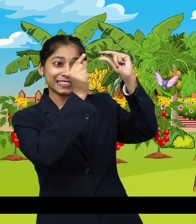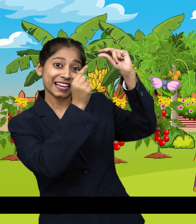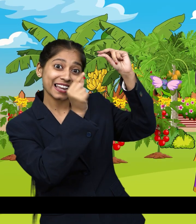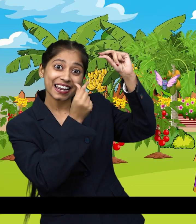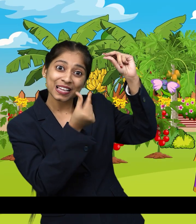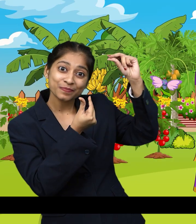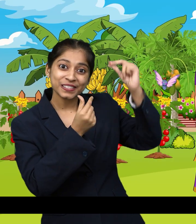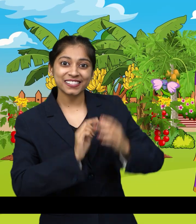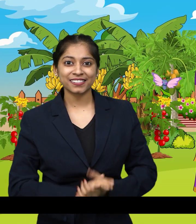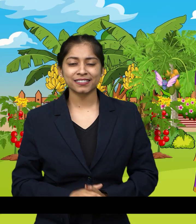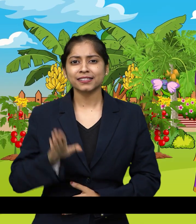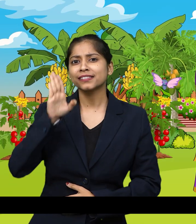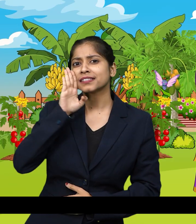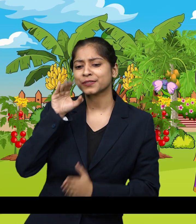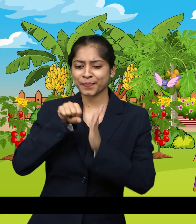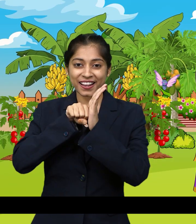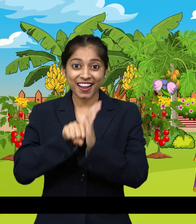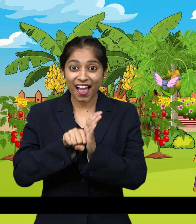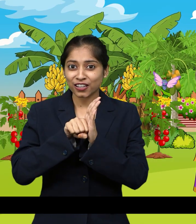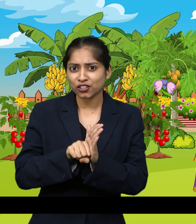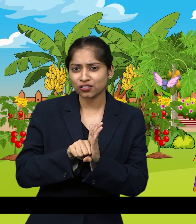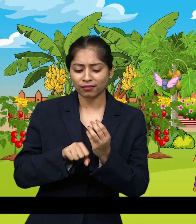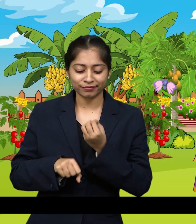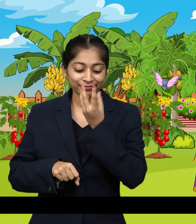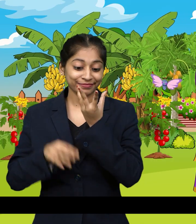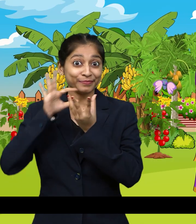अंगूर, पालक, गुड़हल,